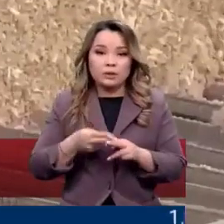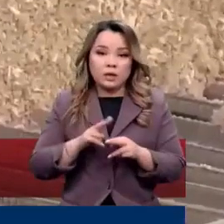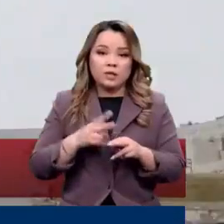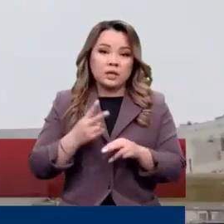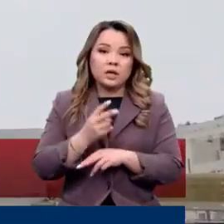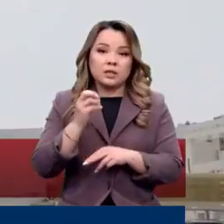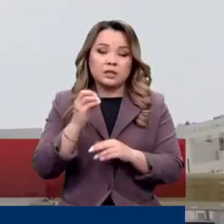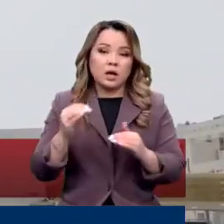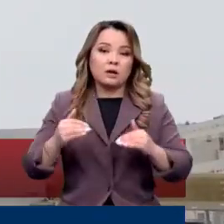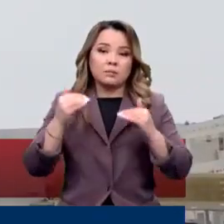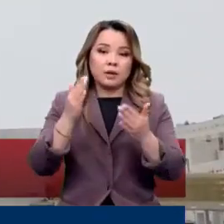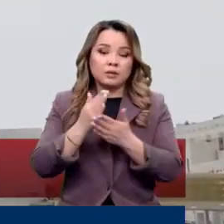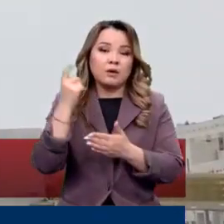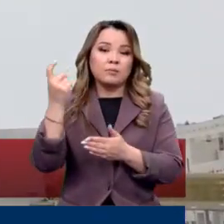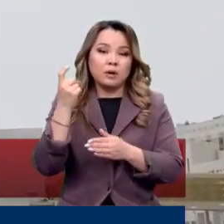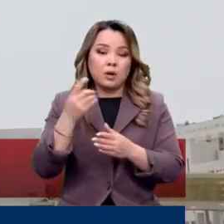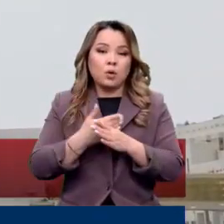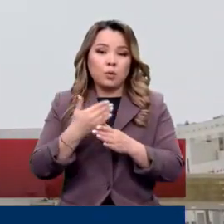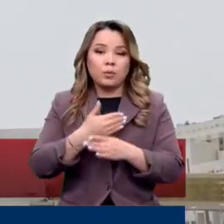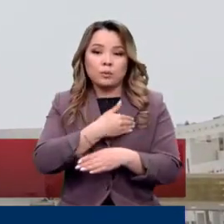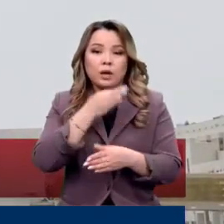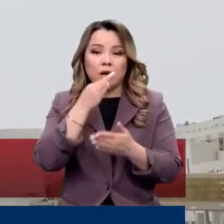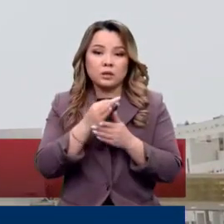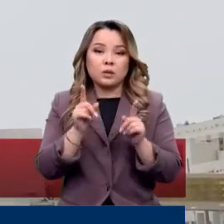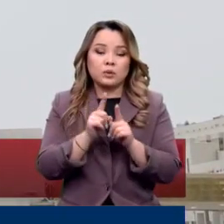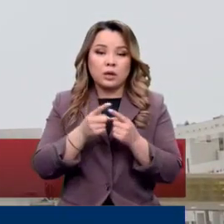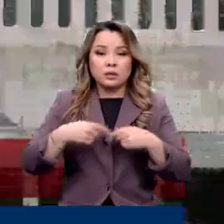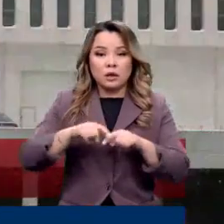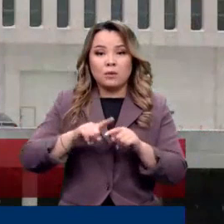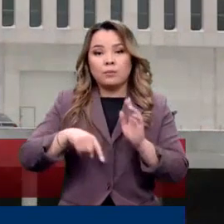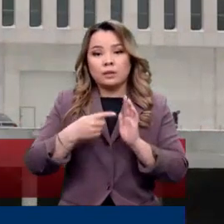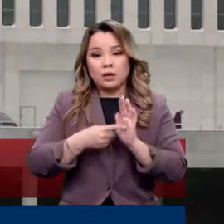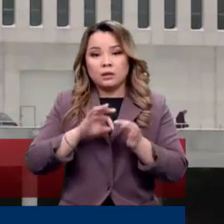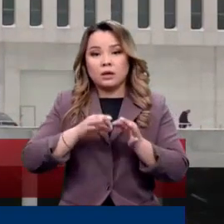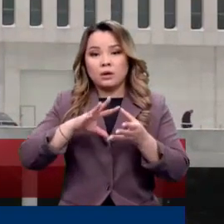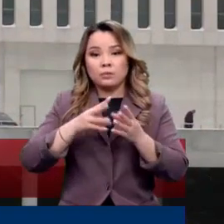қымбаттап кеткен. Үкімет фермерлерге көмектесеміз деп қалай шар құрса да, бір мәселеден